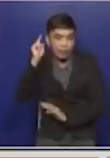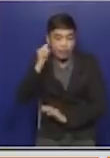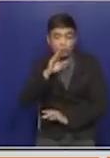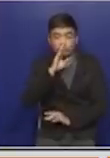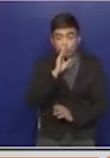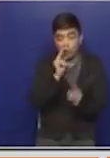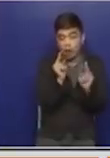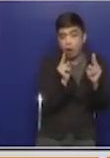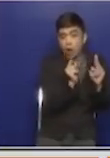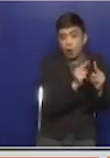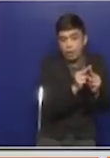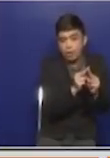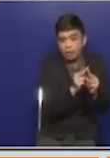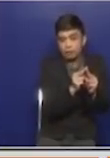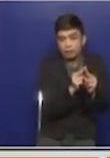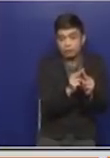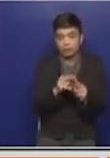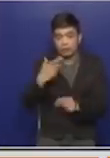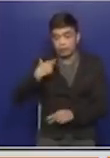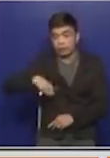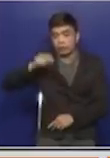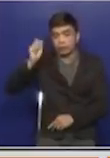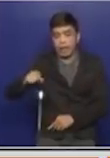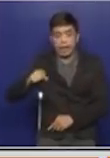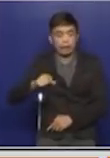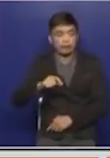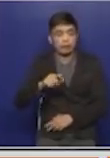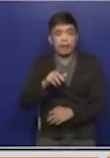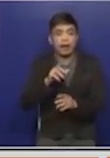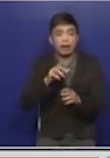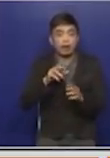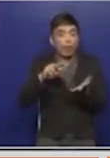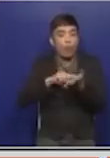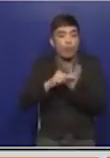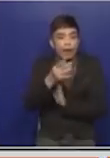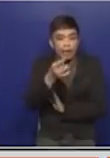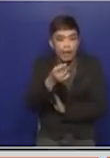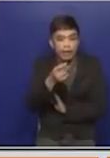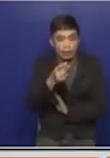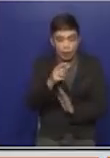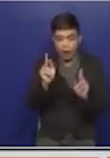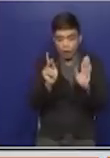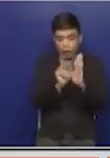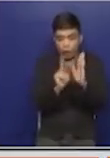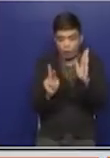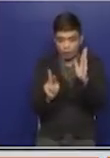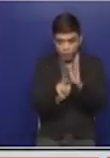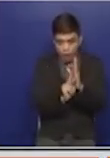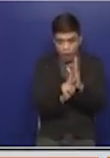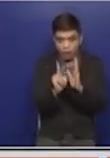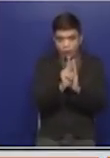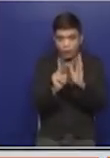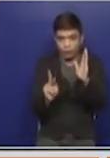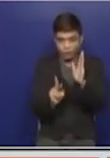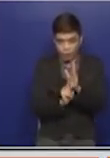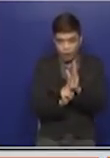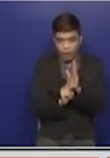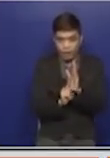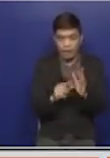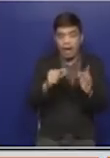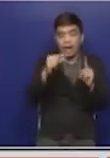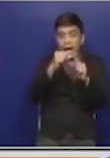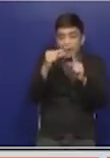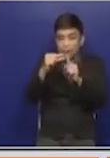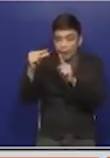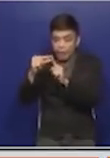คะศาลจะตีความเรื่องนี้อย่างไรคะเพราะนับว่าในบทบัญญัติของกฎหมายของคณะกรรมการนั้นขาดหายสิ่